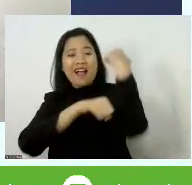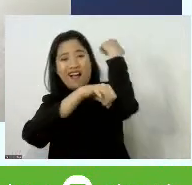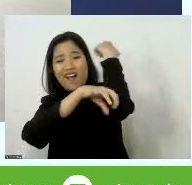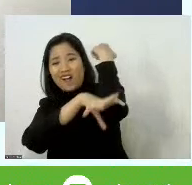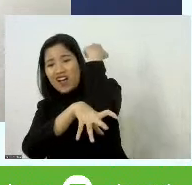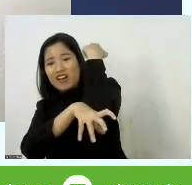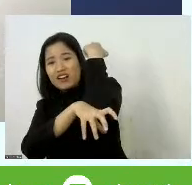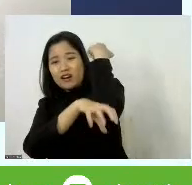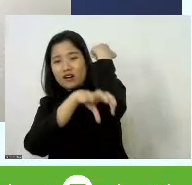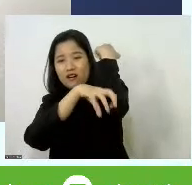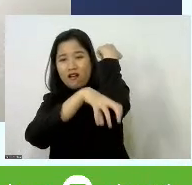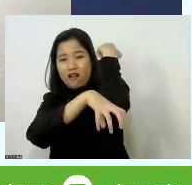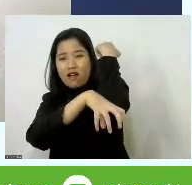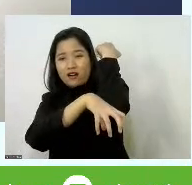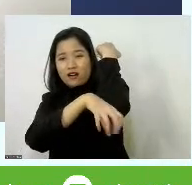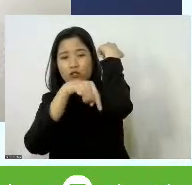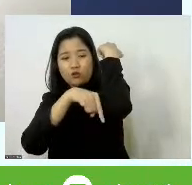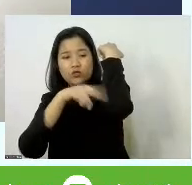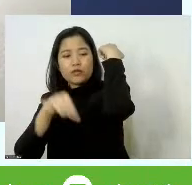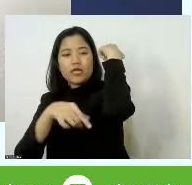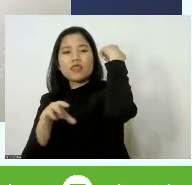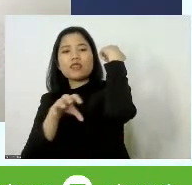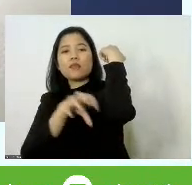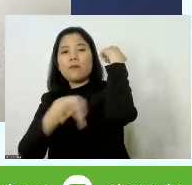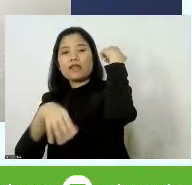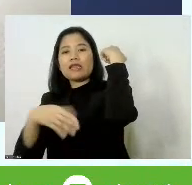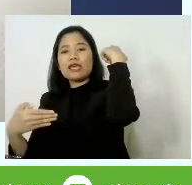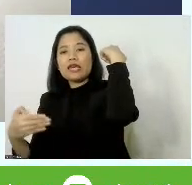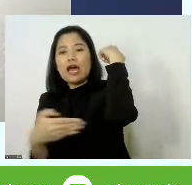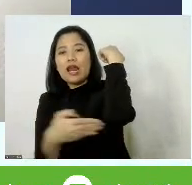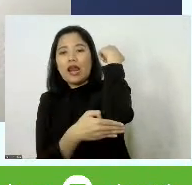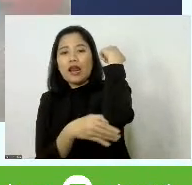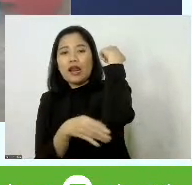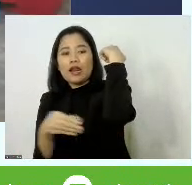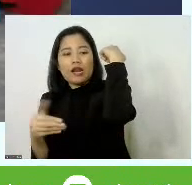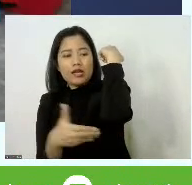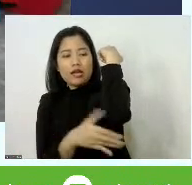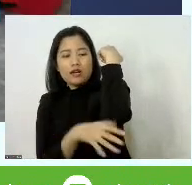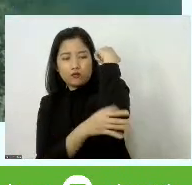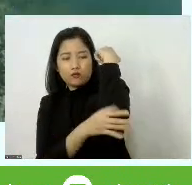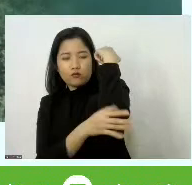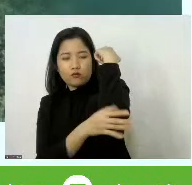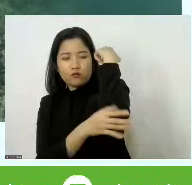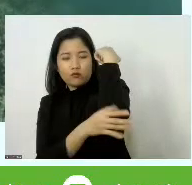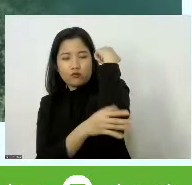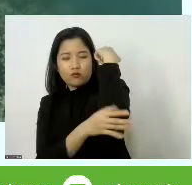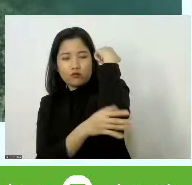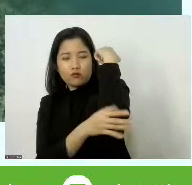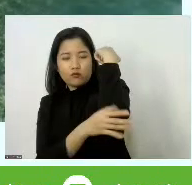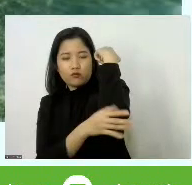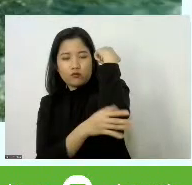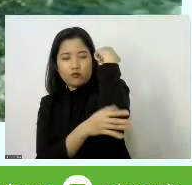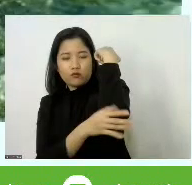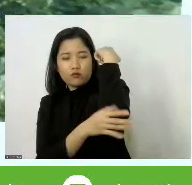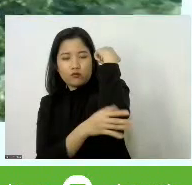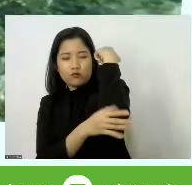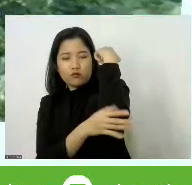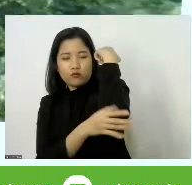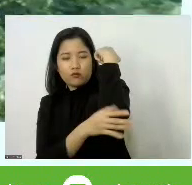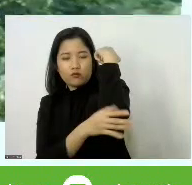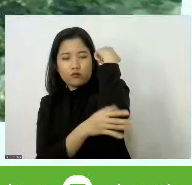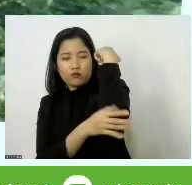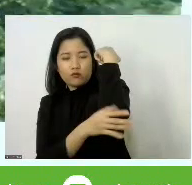membantu mereka untuk kemudian jean-claude ikan kecil gitu mereka Kenapa bisa begitu Jadi biasa nah ini kita kita